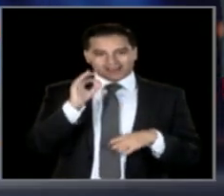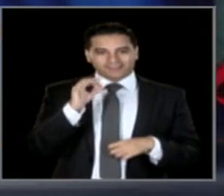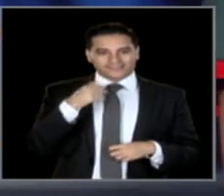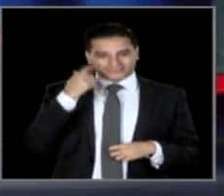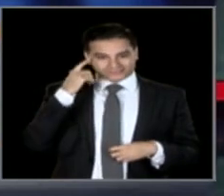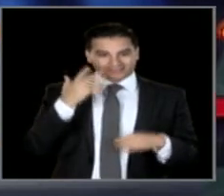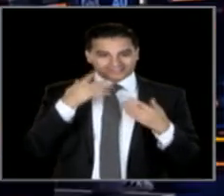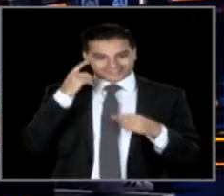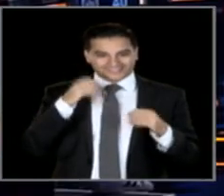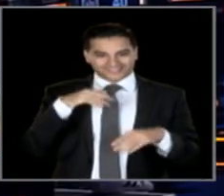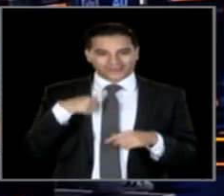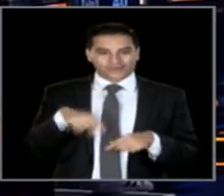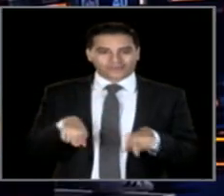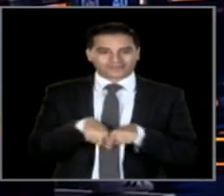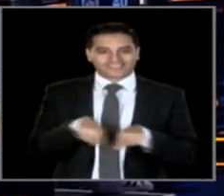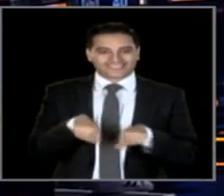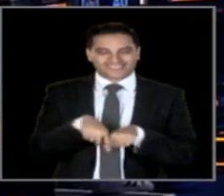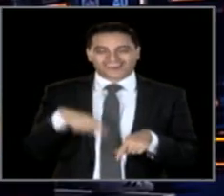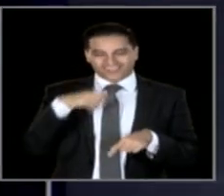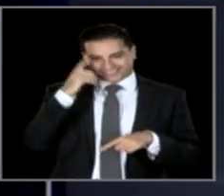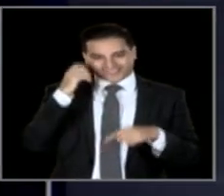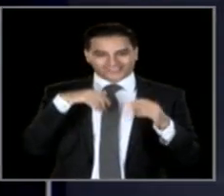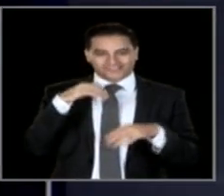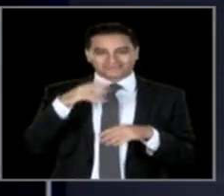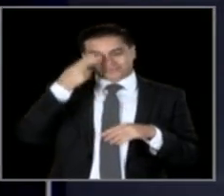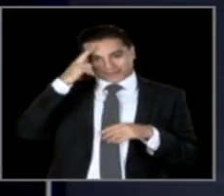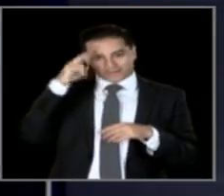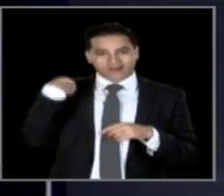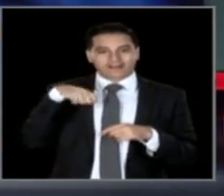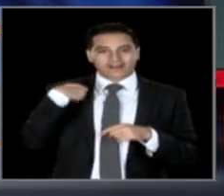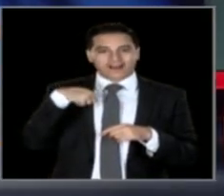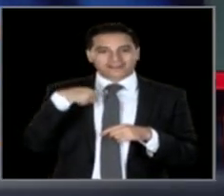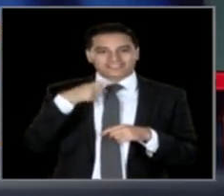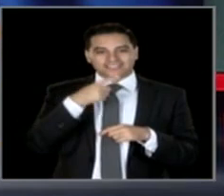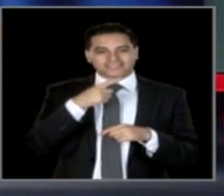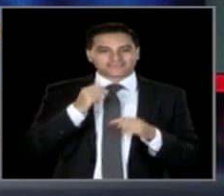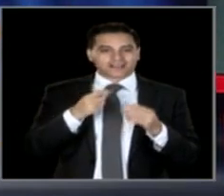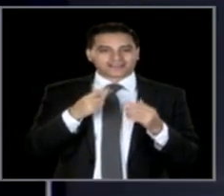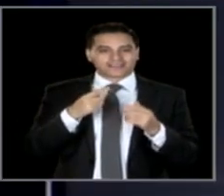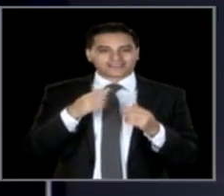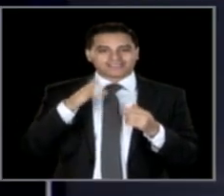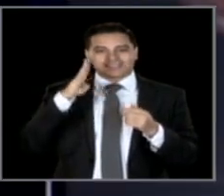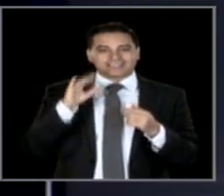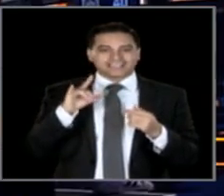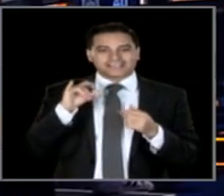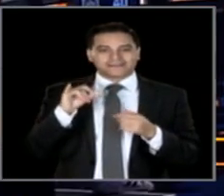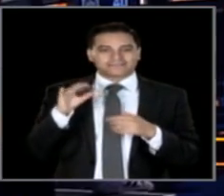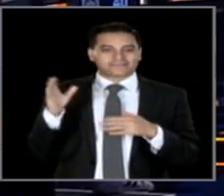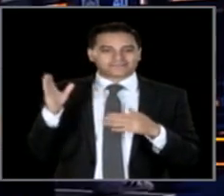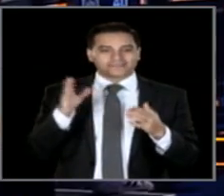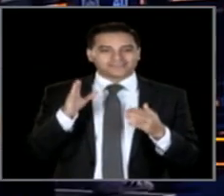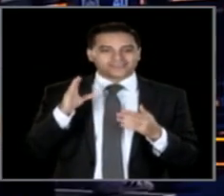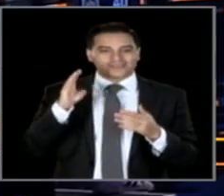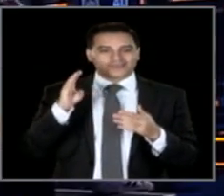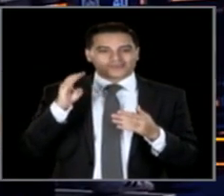مضغوط جدا ومتوتر وركبي اصلا عماله تخبط. طب هقول لك حاجه، مين رئيس كوريا الشماليه؟ كيم جونج اون. يا سلام عليك، يا